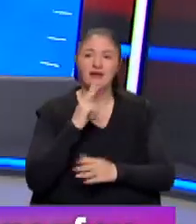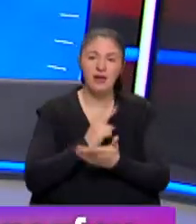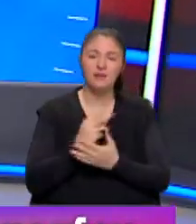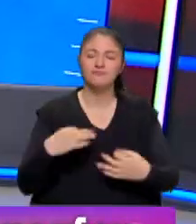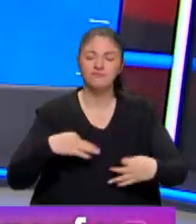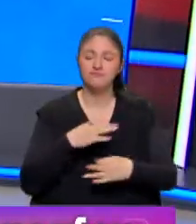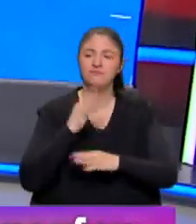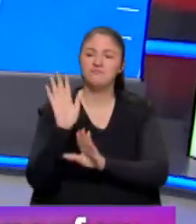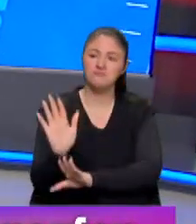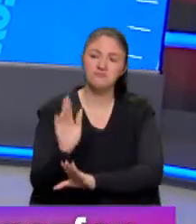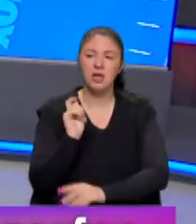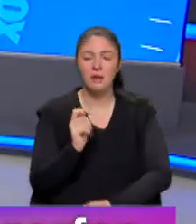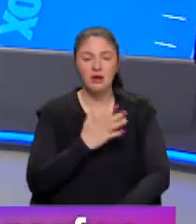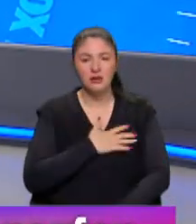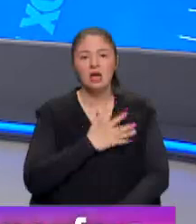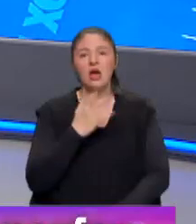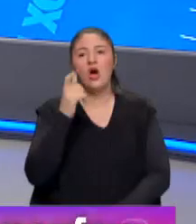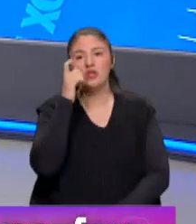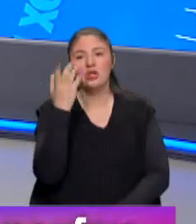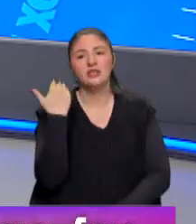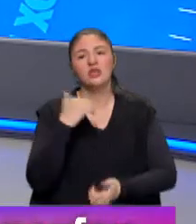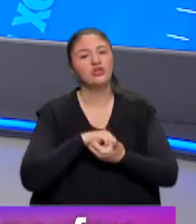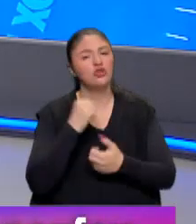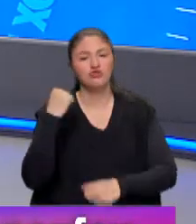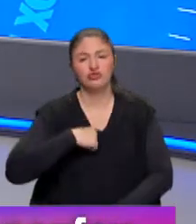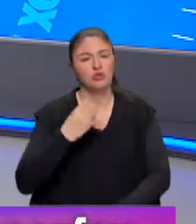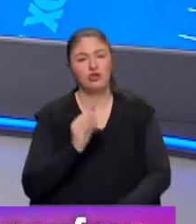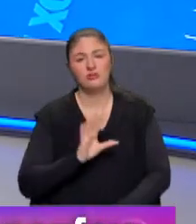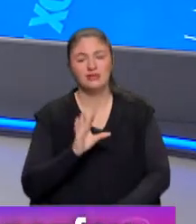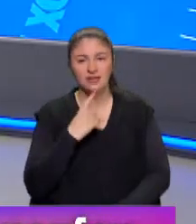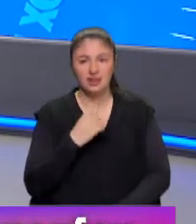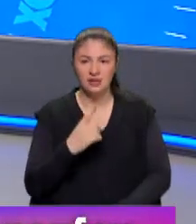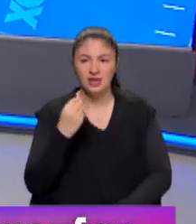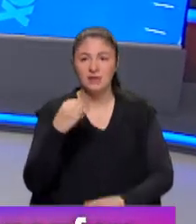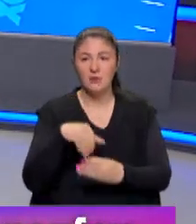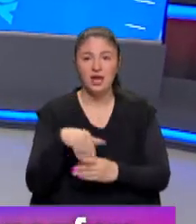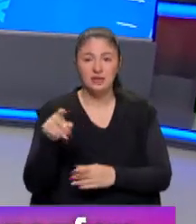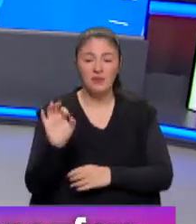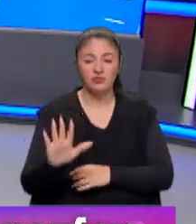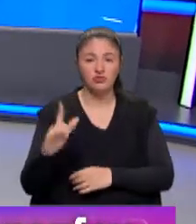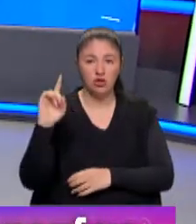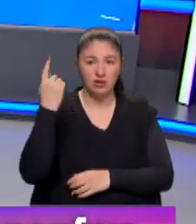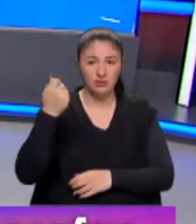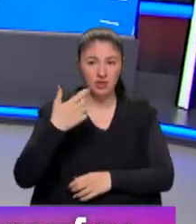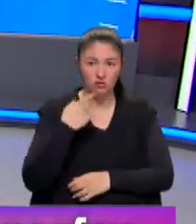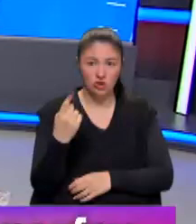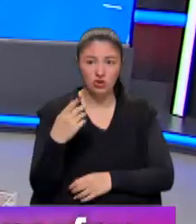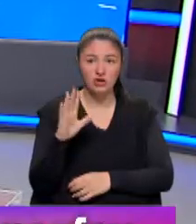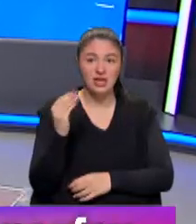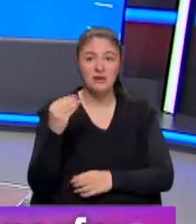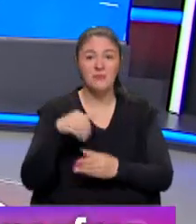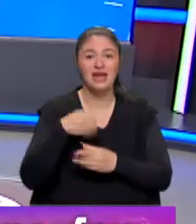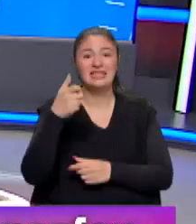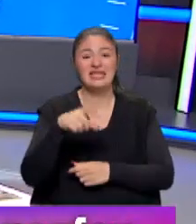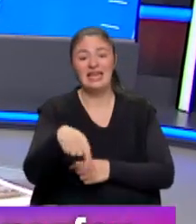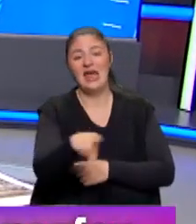saygı da duyarak Özgür Özel eski dosttan düşman olmaz dedi. İyi Parti'nin mevcut yönetimine mi seslendi yoksa İyi